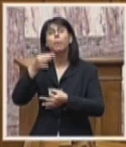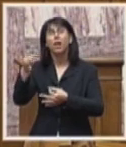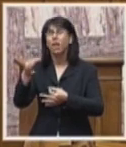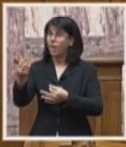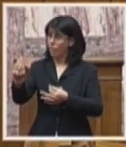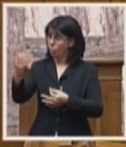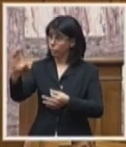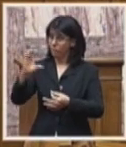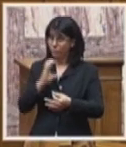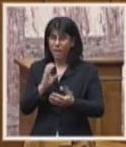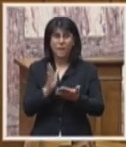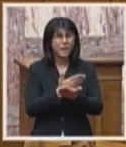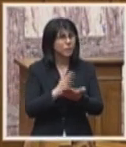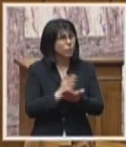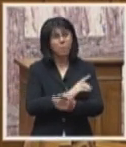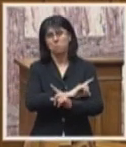καταστραφούμε. Πολύ απλά.